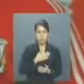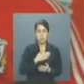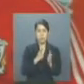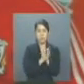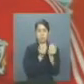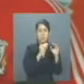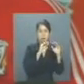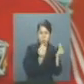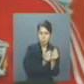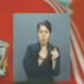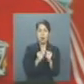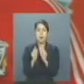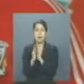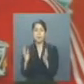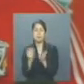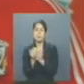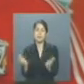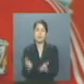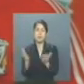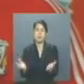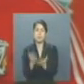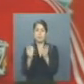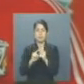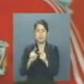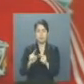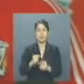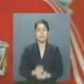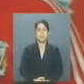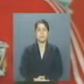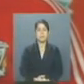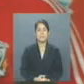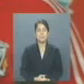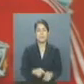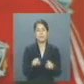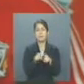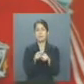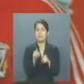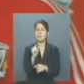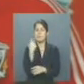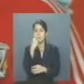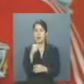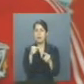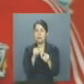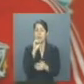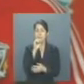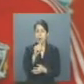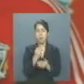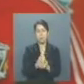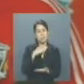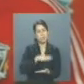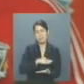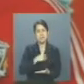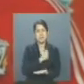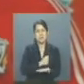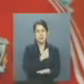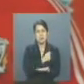ำหรับการสนับสนุนและจะสู้ต่อไปเช่นเดียวกับเคนนี่เดลกิสที่ทวิตยอมรับว่าผิดหวังกับผลการตัดสิน